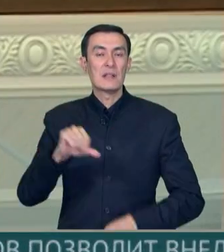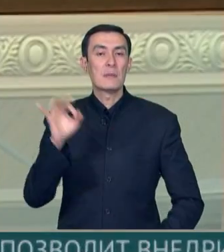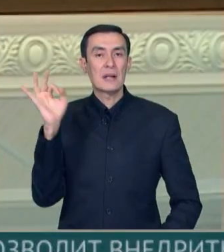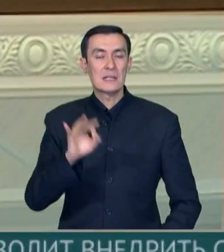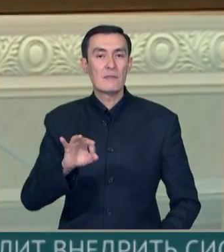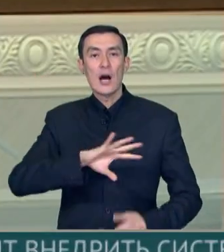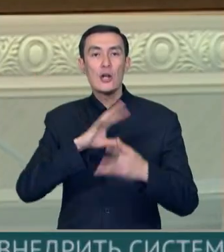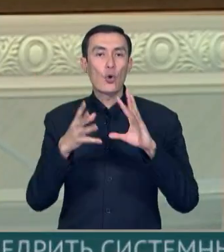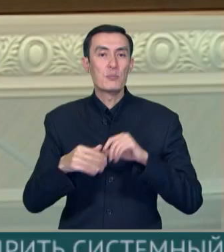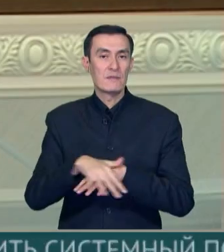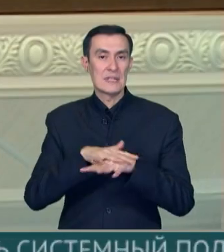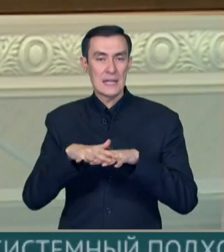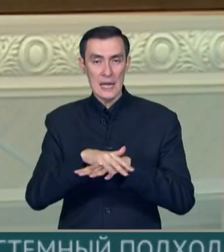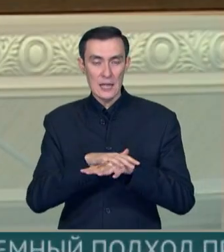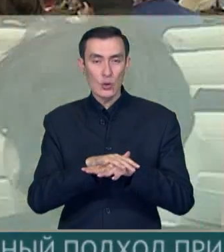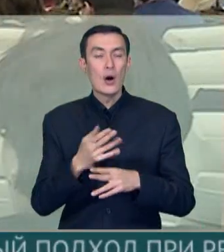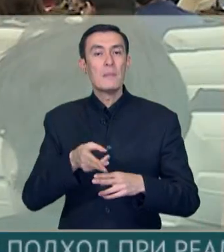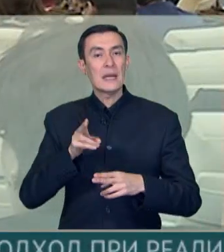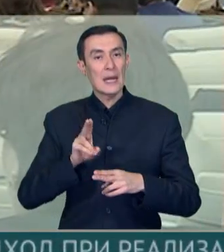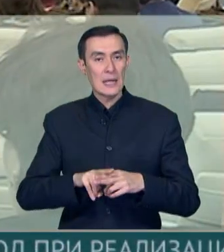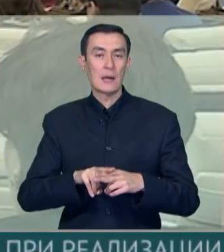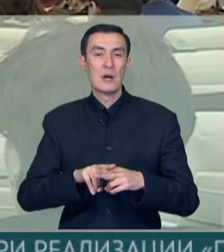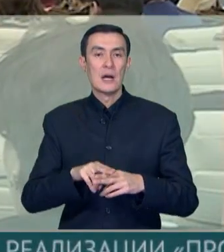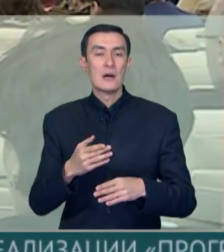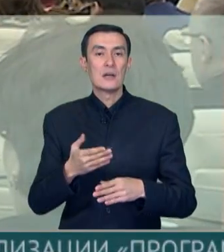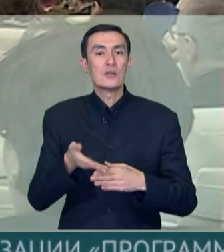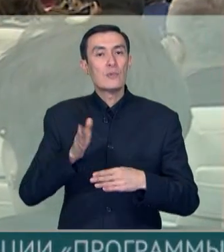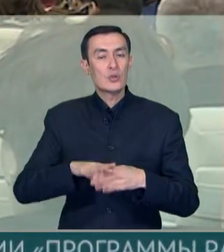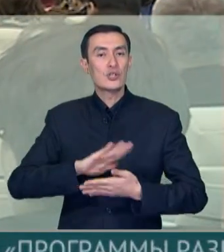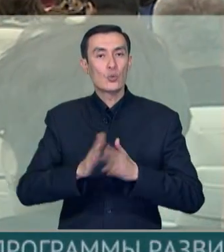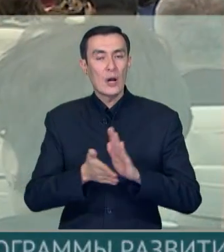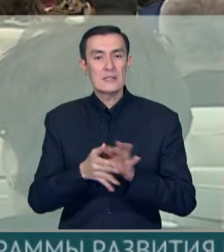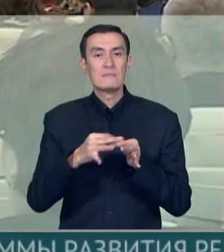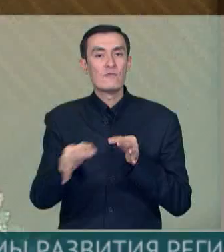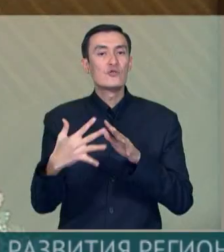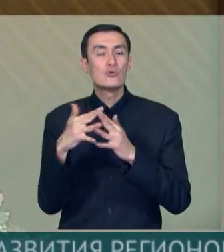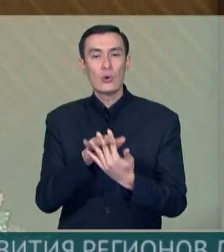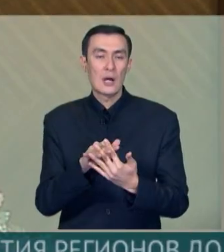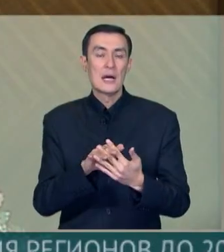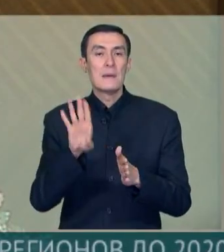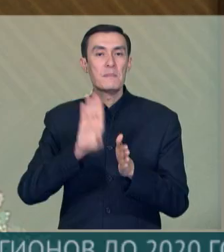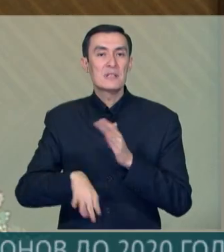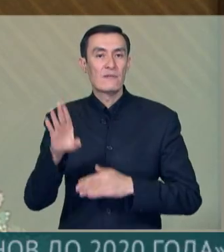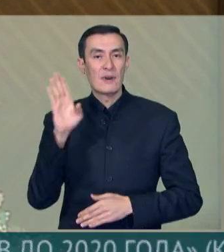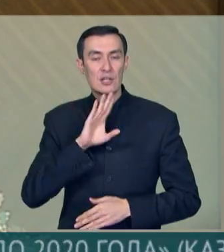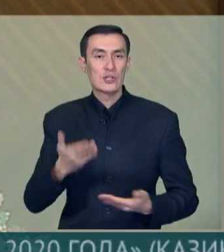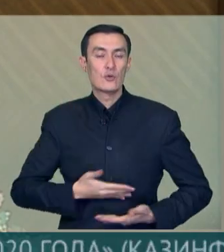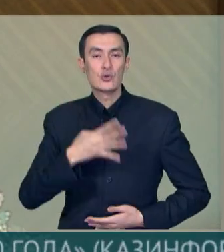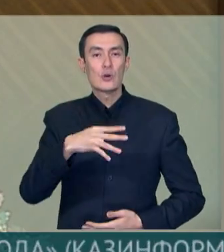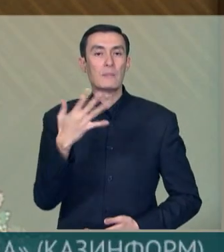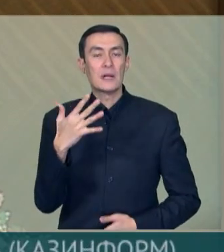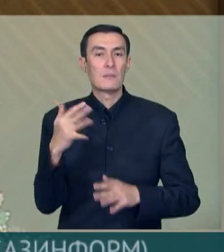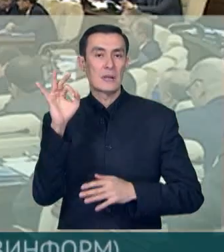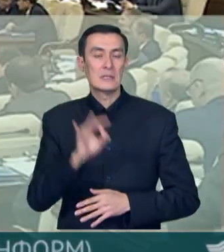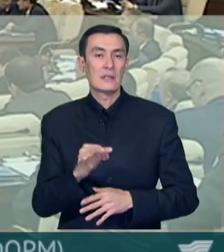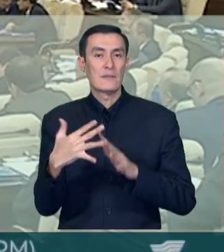общего числа населения. Но при этом плачевно дела обстоят в селах. Без водоснабжения живут 45% населенных пунктов